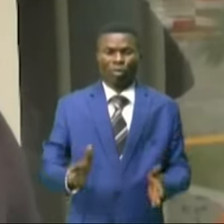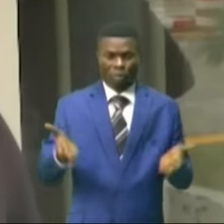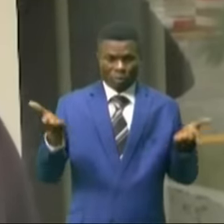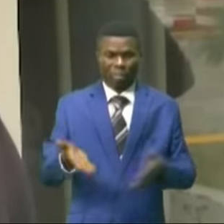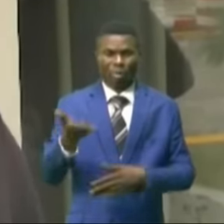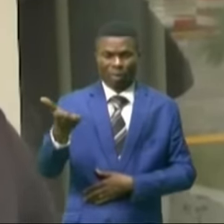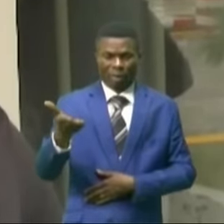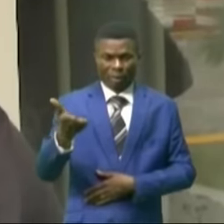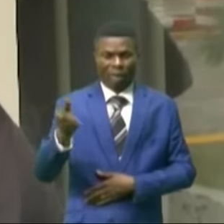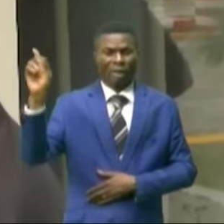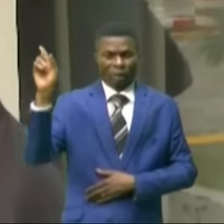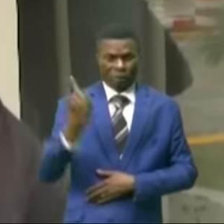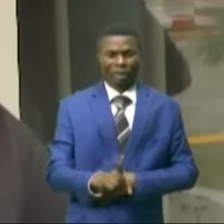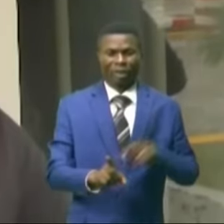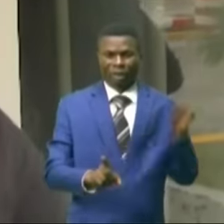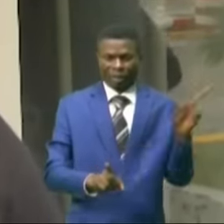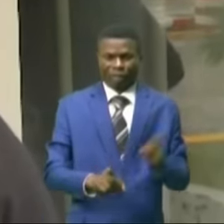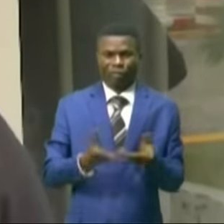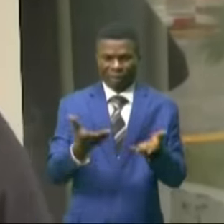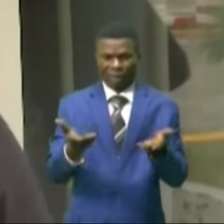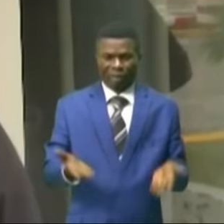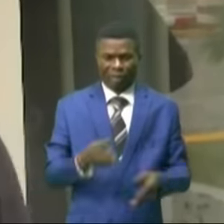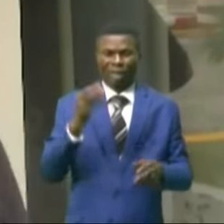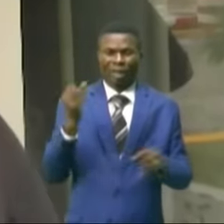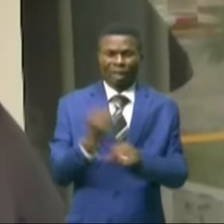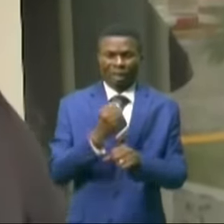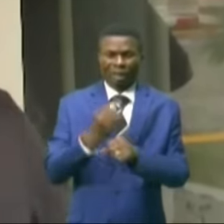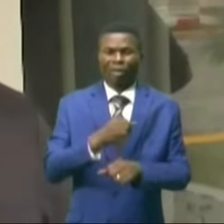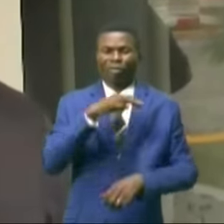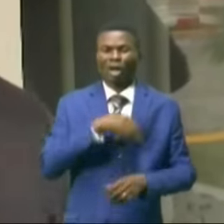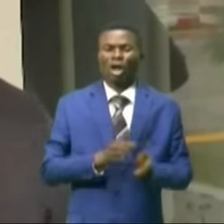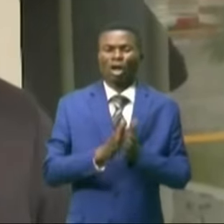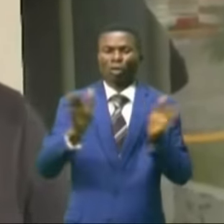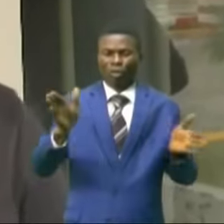qui viennent dans une mission officielle. Et là, ça prouve en